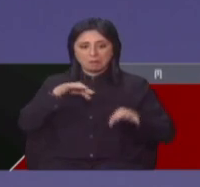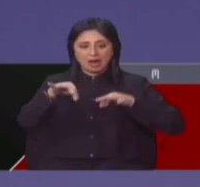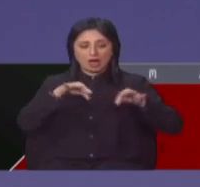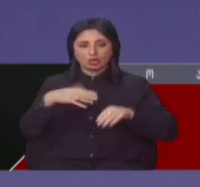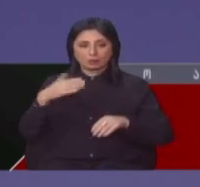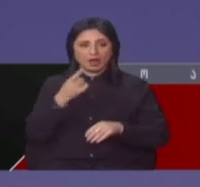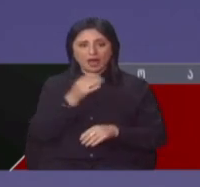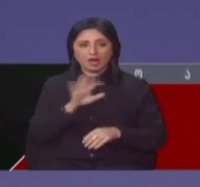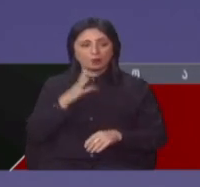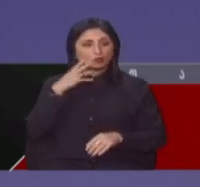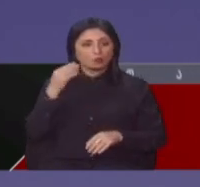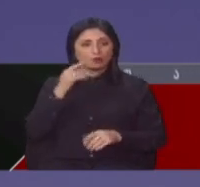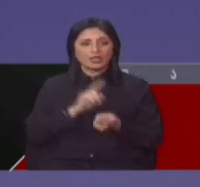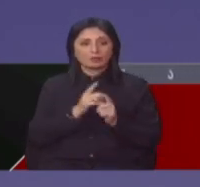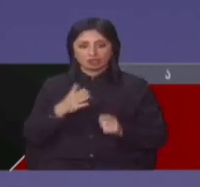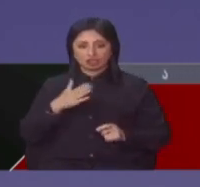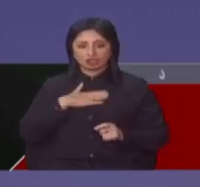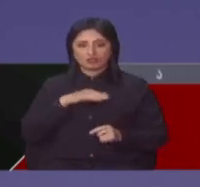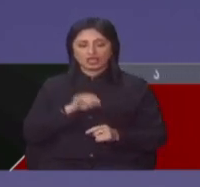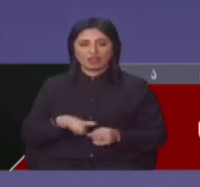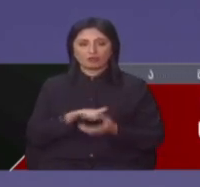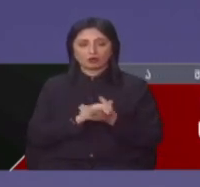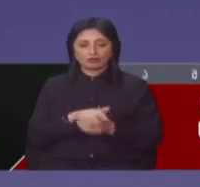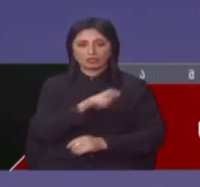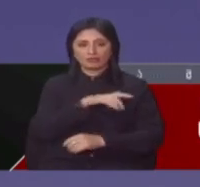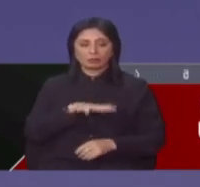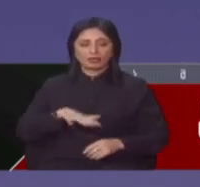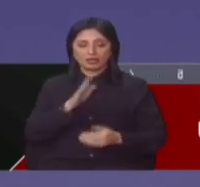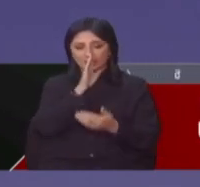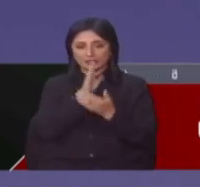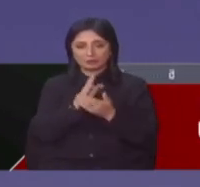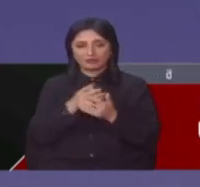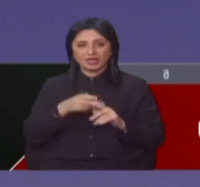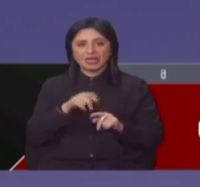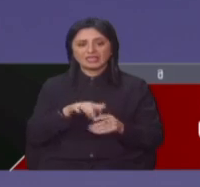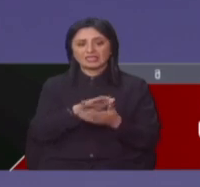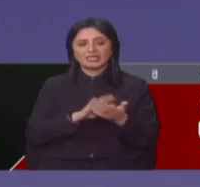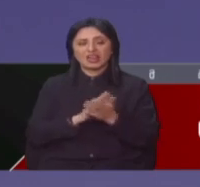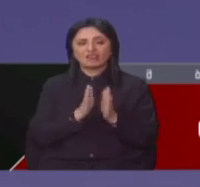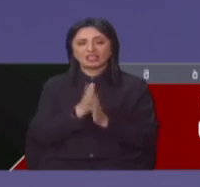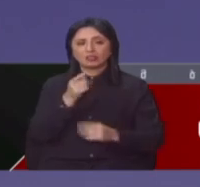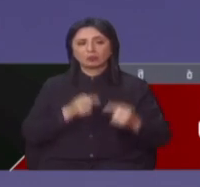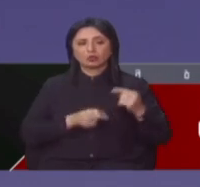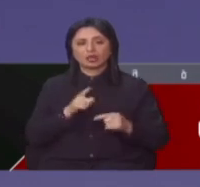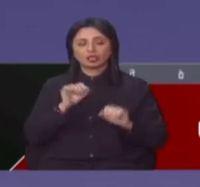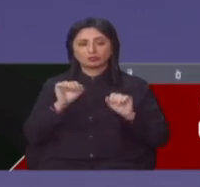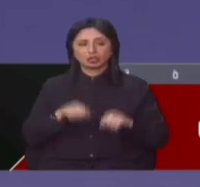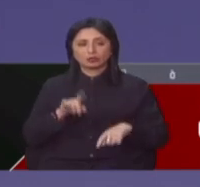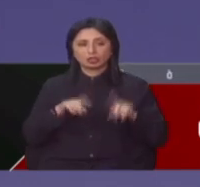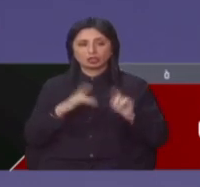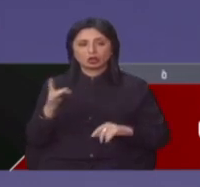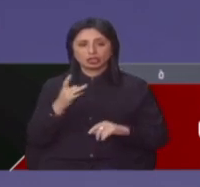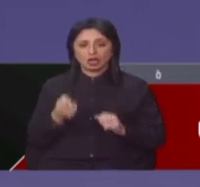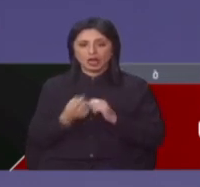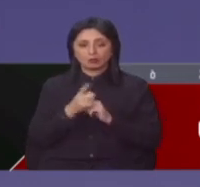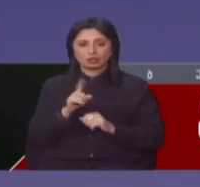mkhridan. Aramkholod Moldovas, aramed chveni Eurokavshiris tsevri kveqnebis mimart. Es aris gerdzeloadiani brzola, ratomat sheidzleba zogjer